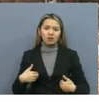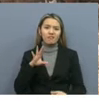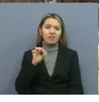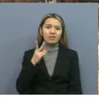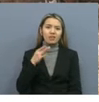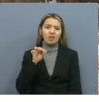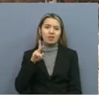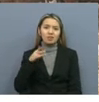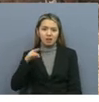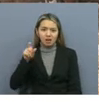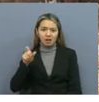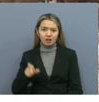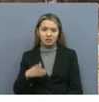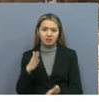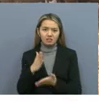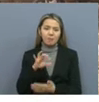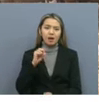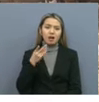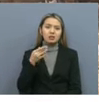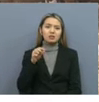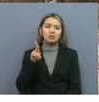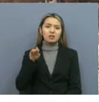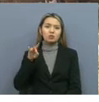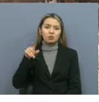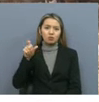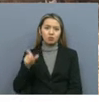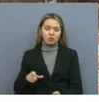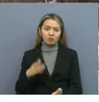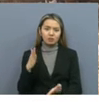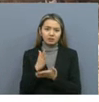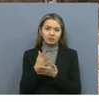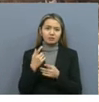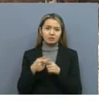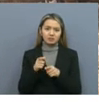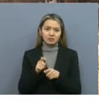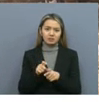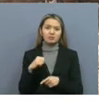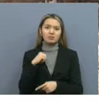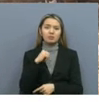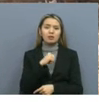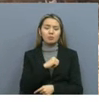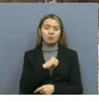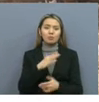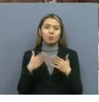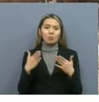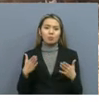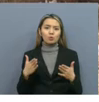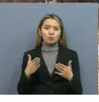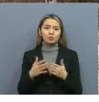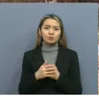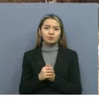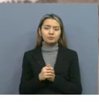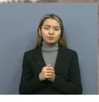бар, механизаторлары бар. Солар өзі шамасында